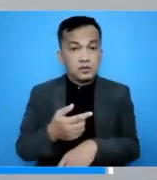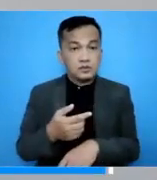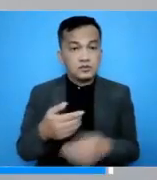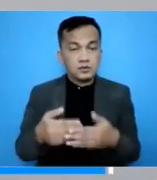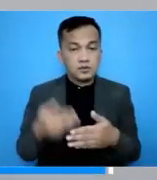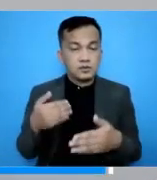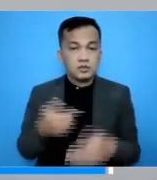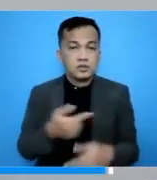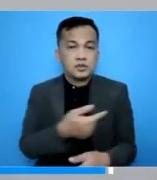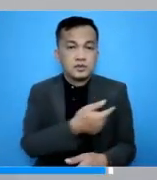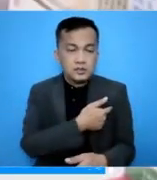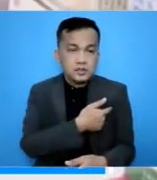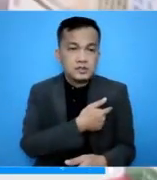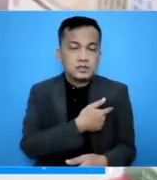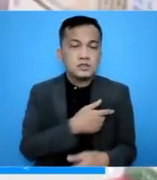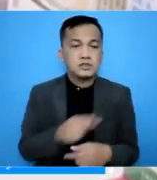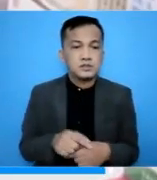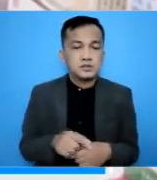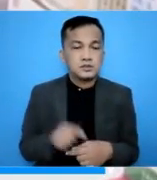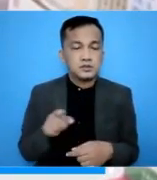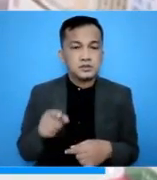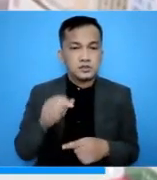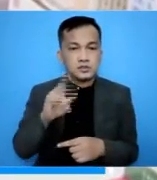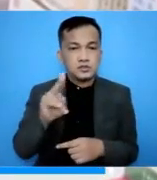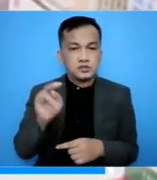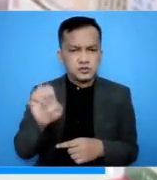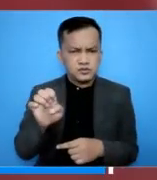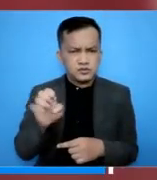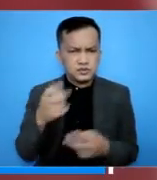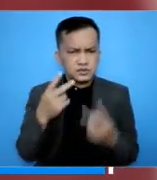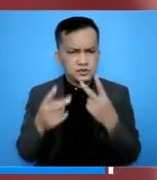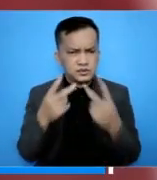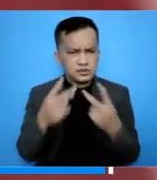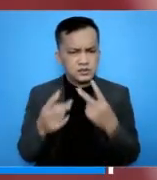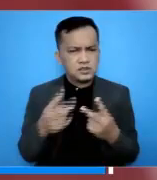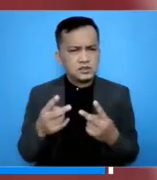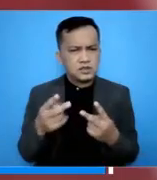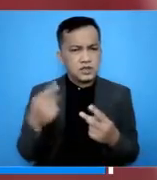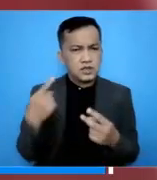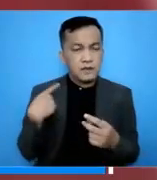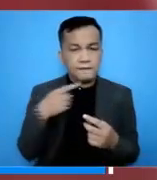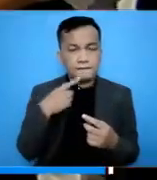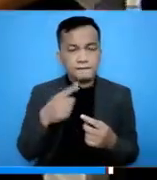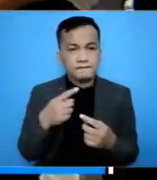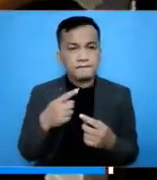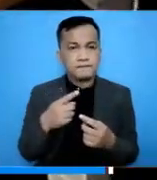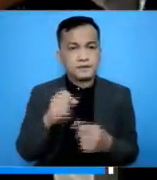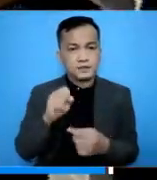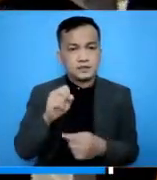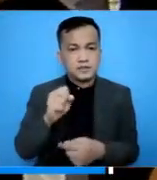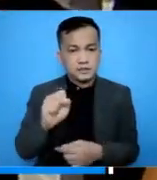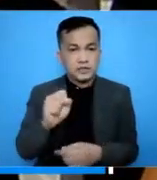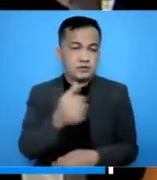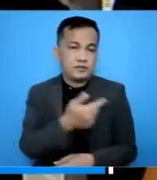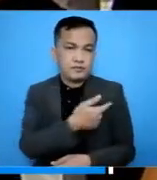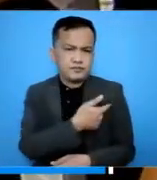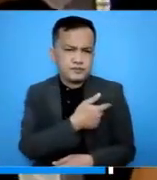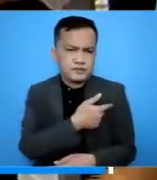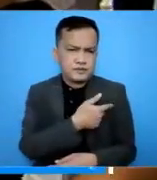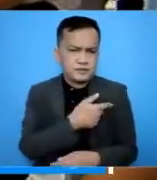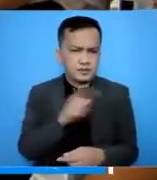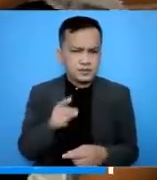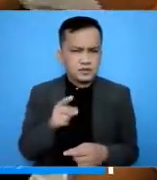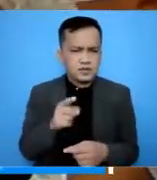last month. Nitong Hunyo lang din po nabigyan ng emergency use authorization ng Sinopharm, pero hindi raw paparusahan ng FDA